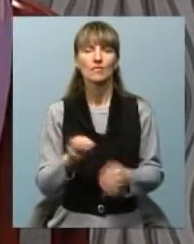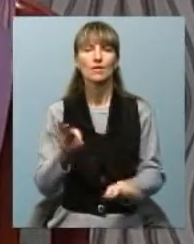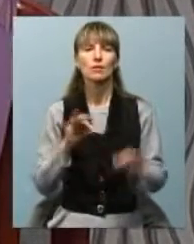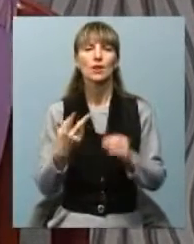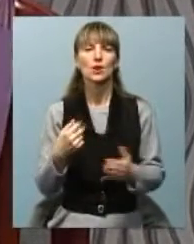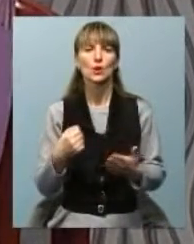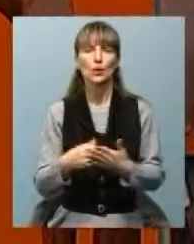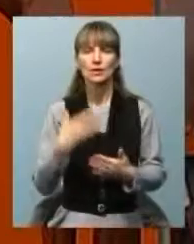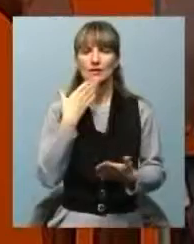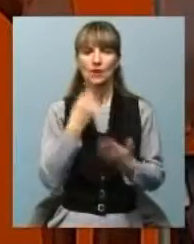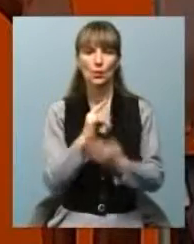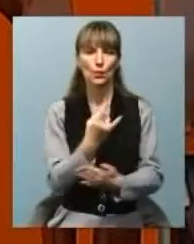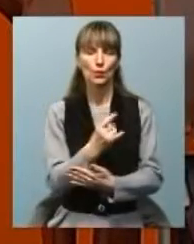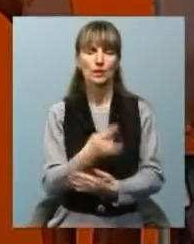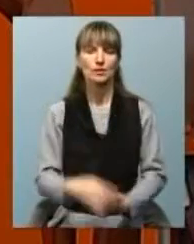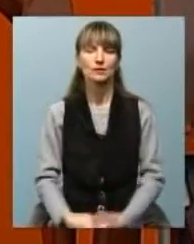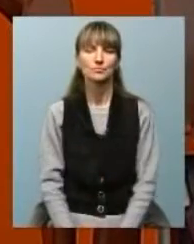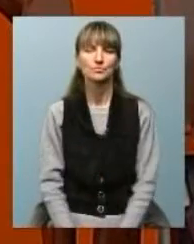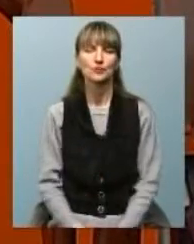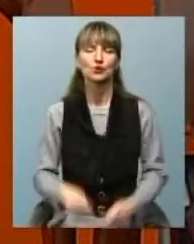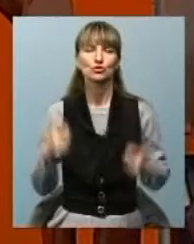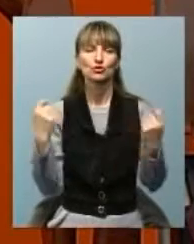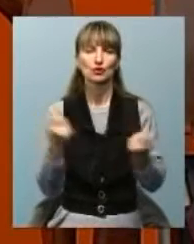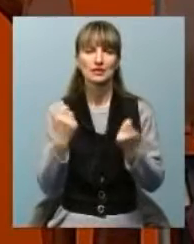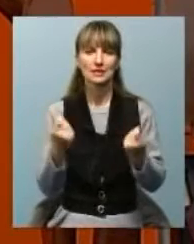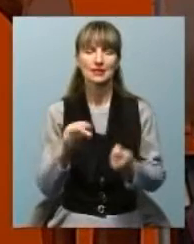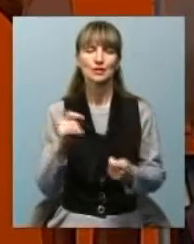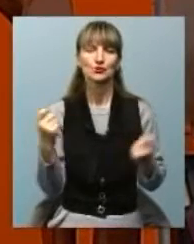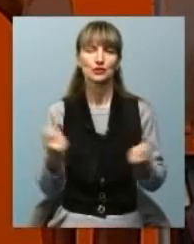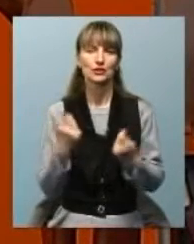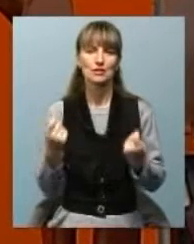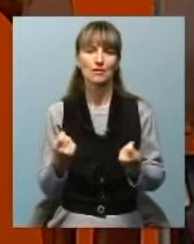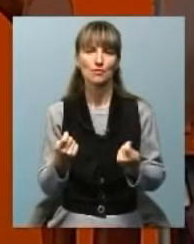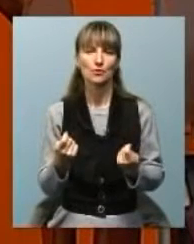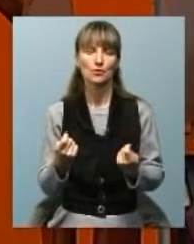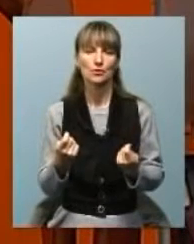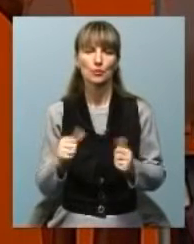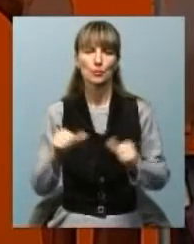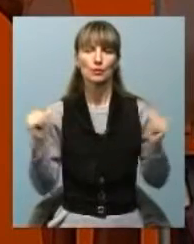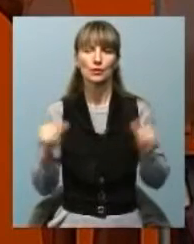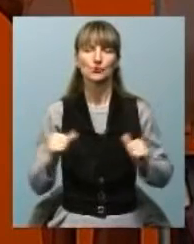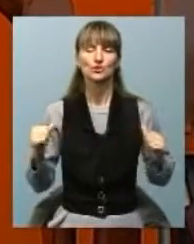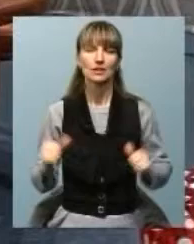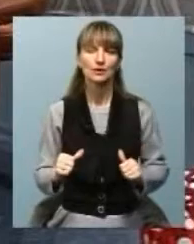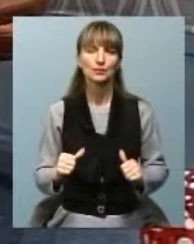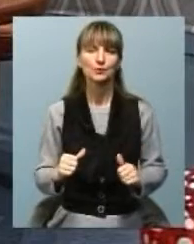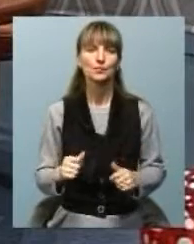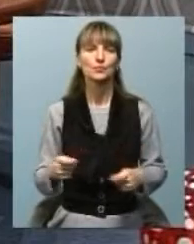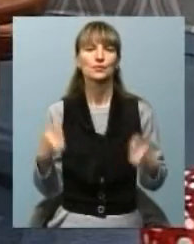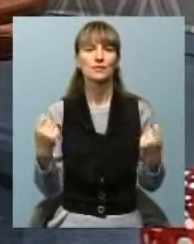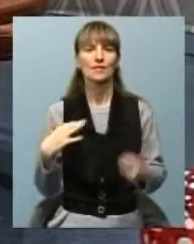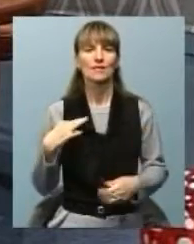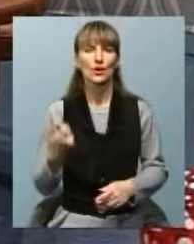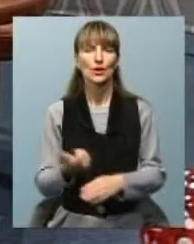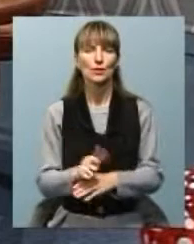підібрала до своєї ляльки? Джинси і джинсовий піджак. От джинсові речі дуже